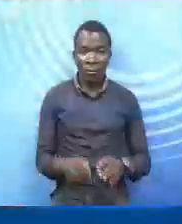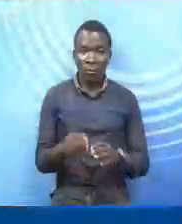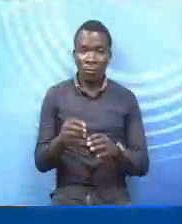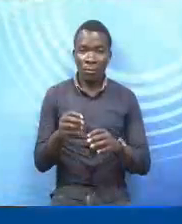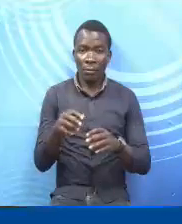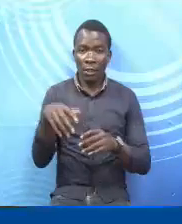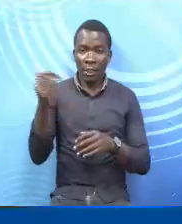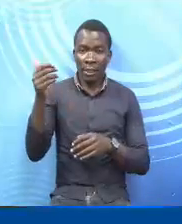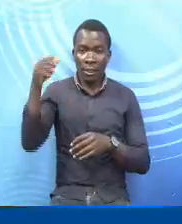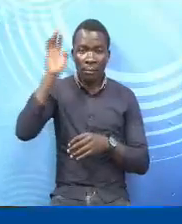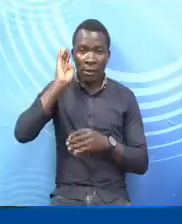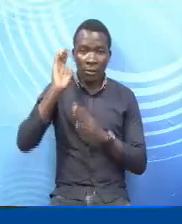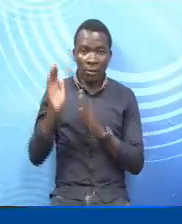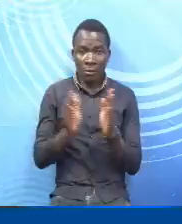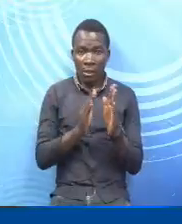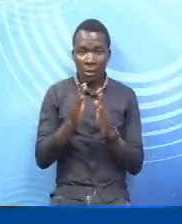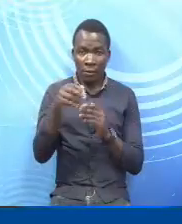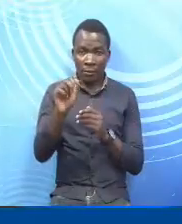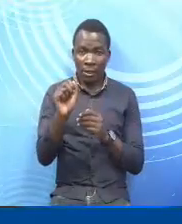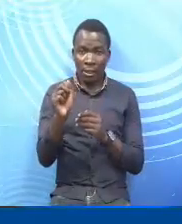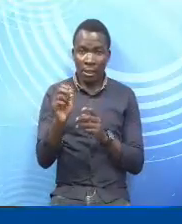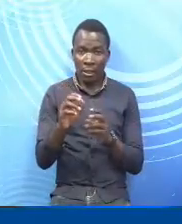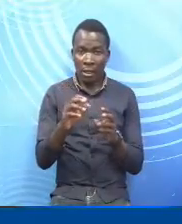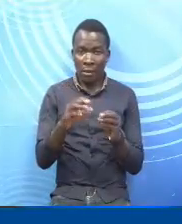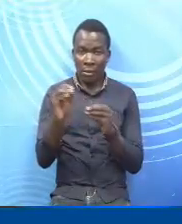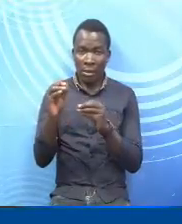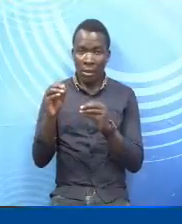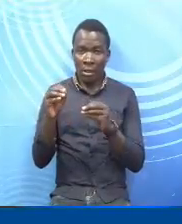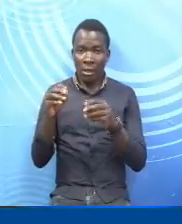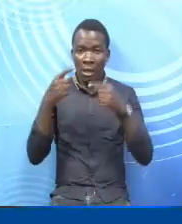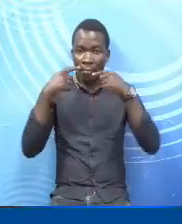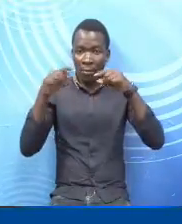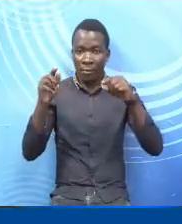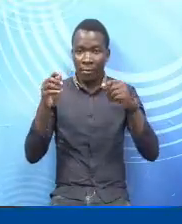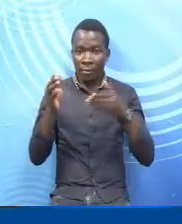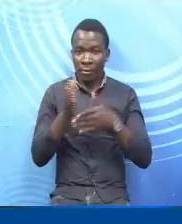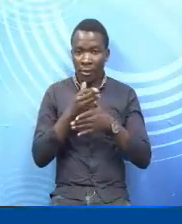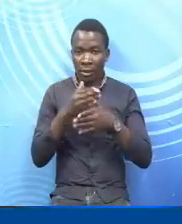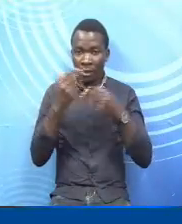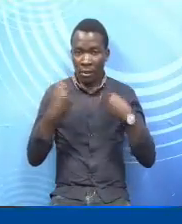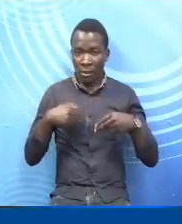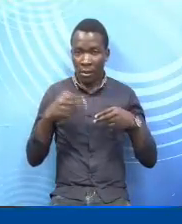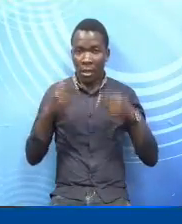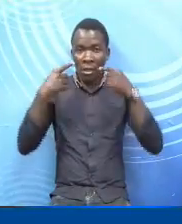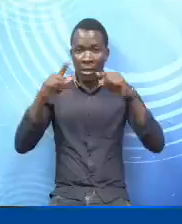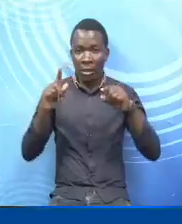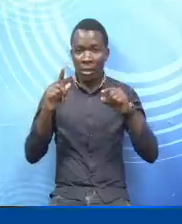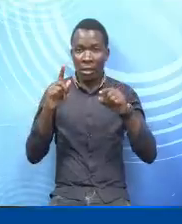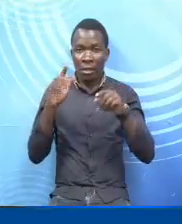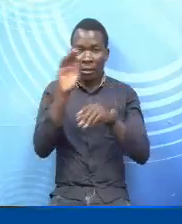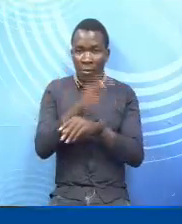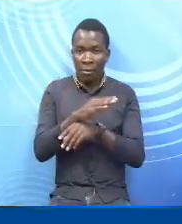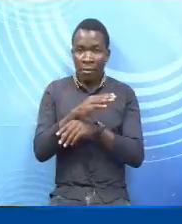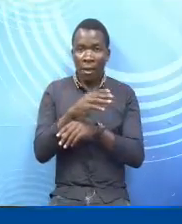Mu yandi makuru twabateguriye reka twirikize ku itangazo rya Minisiteri y'Ubuzima risohotse ku mugoroba kuri uyu wa kabiri ku itariki ya